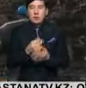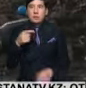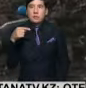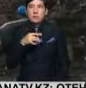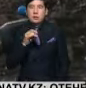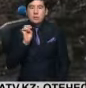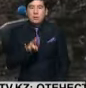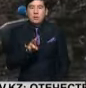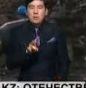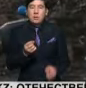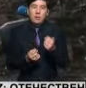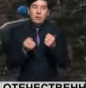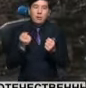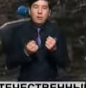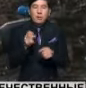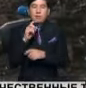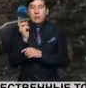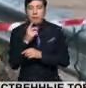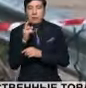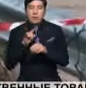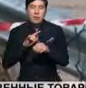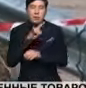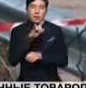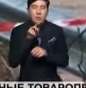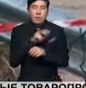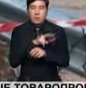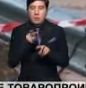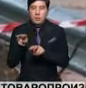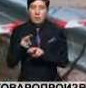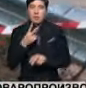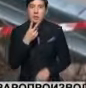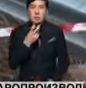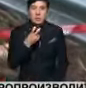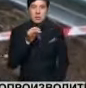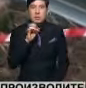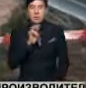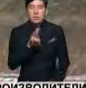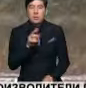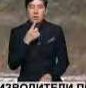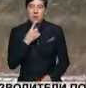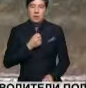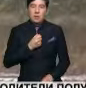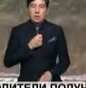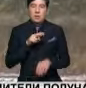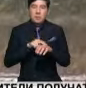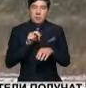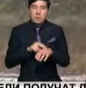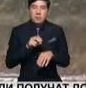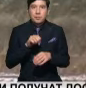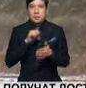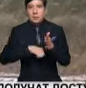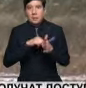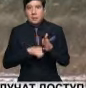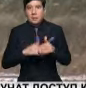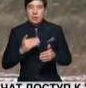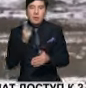344 транспортных средства, включая вертолеты и самолеты, 200 военных и 750 гвардейцев, а также около сотни полицейских. Причиной наводнения в